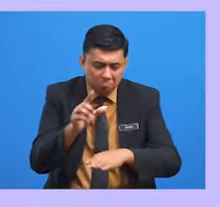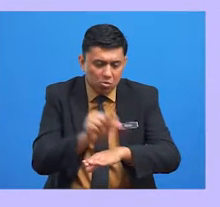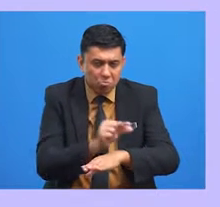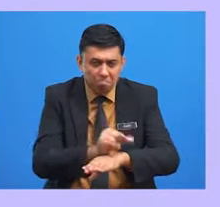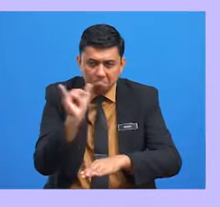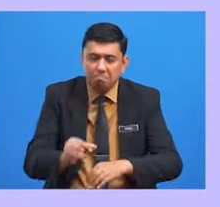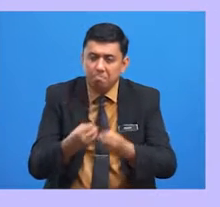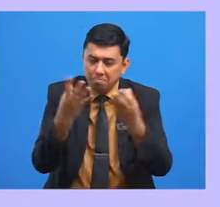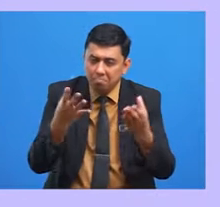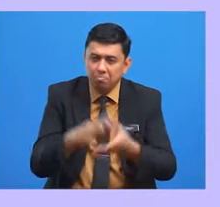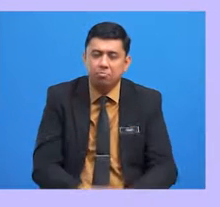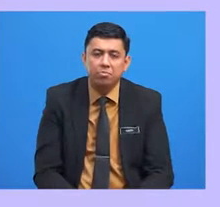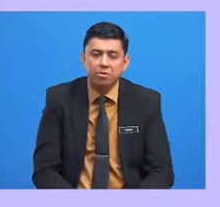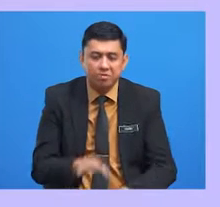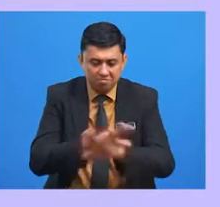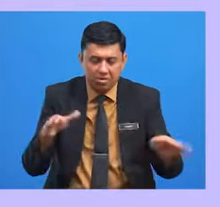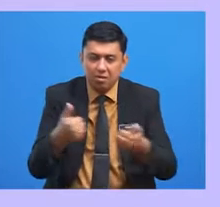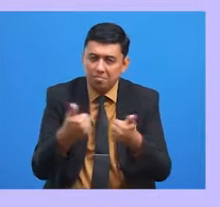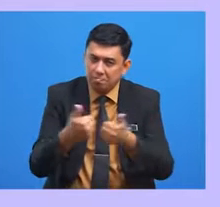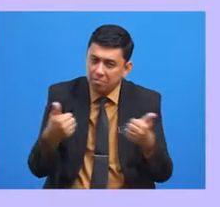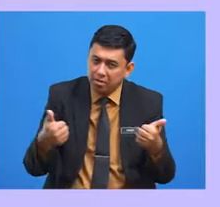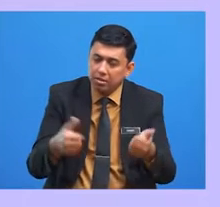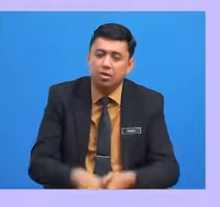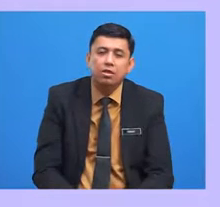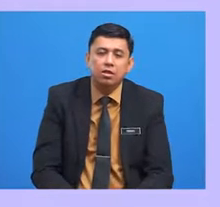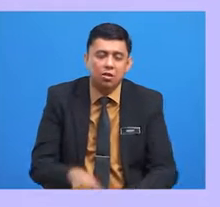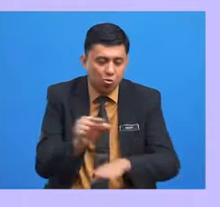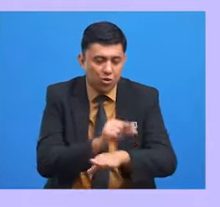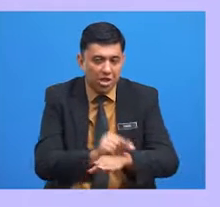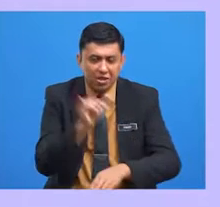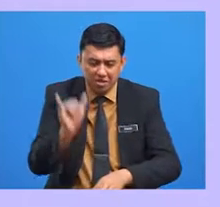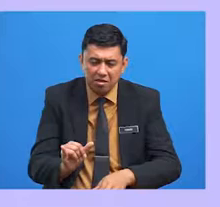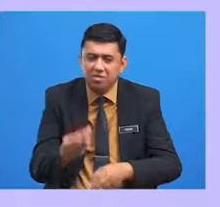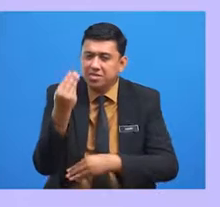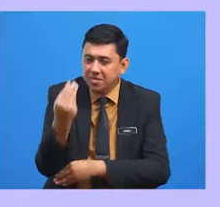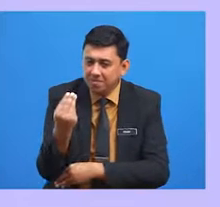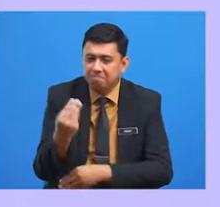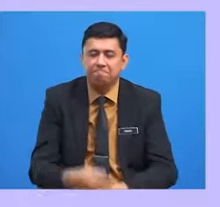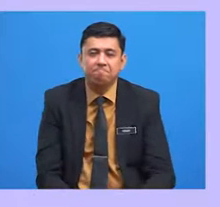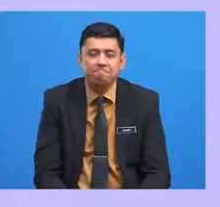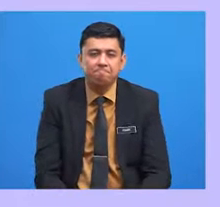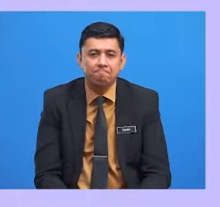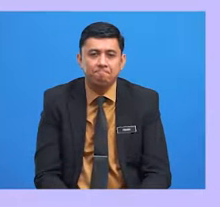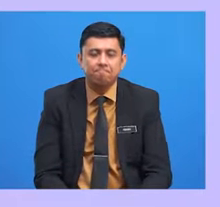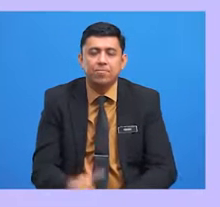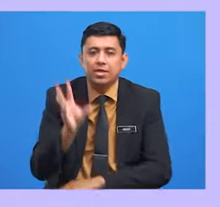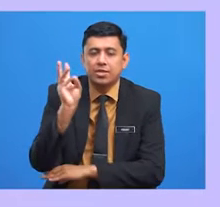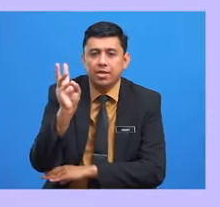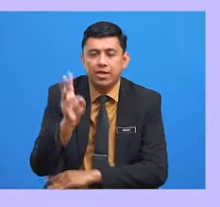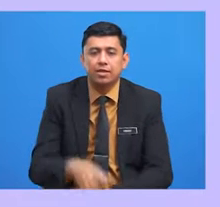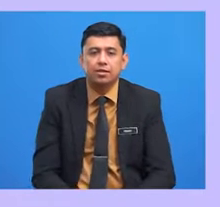banyak dan permintaan tak anjal berlaku jika barang mempunyai kegunaan yang terhad. Yang